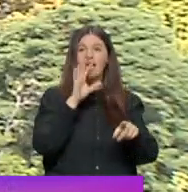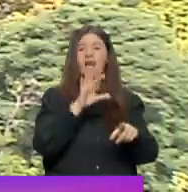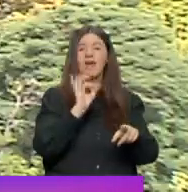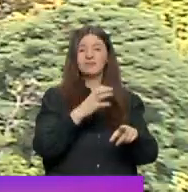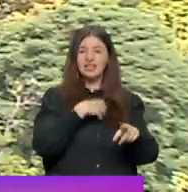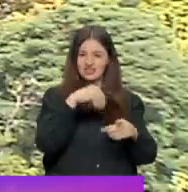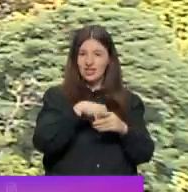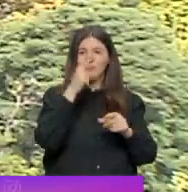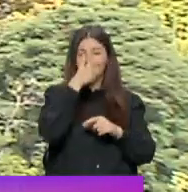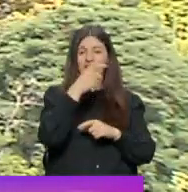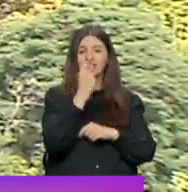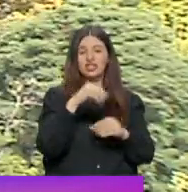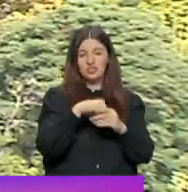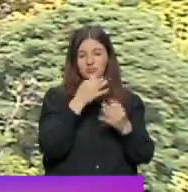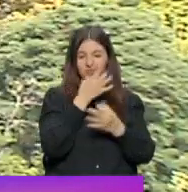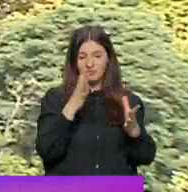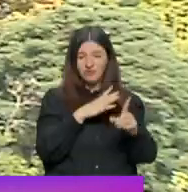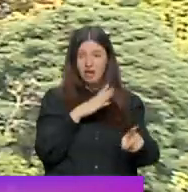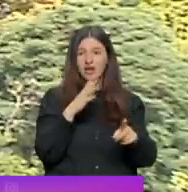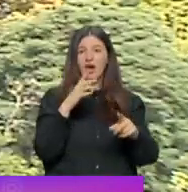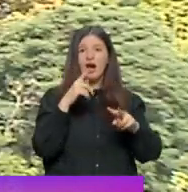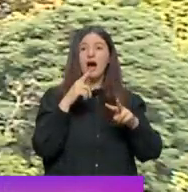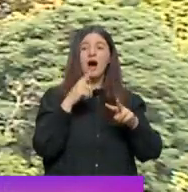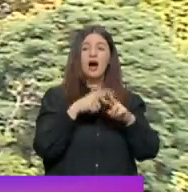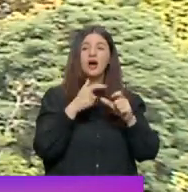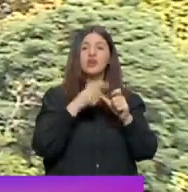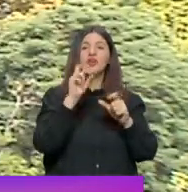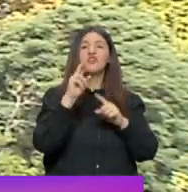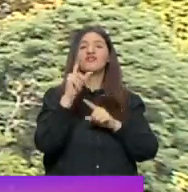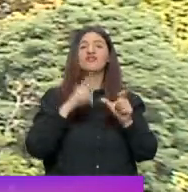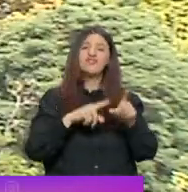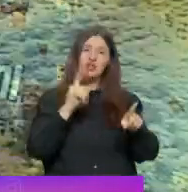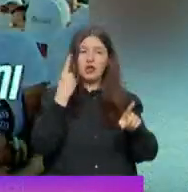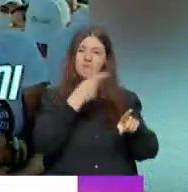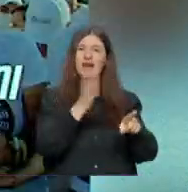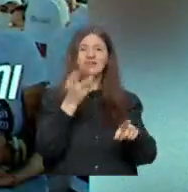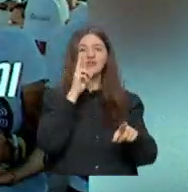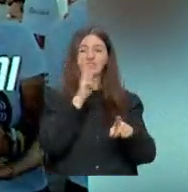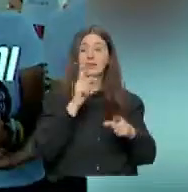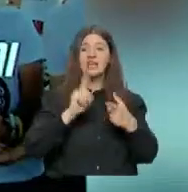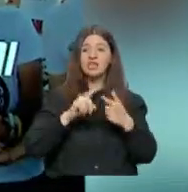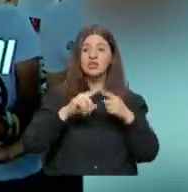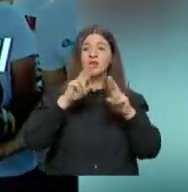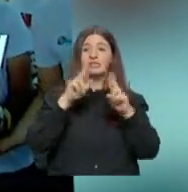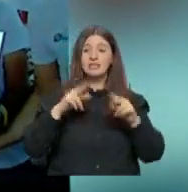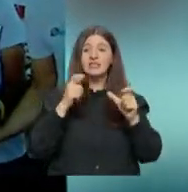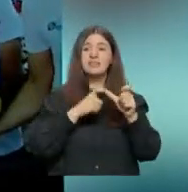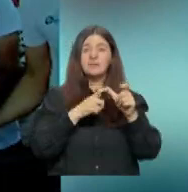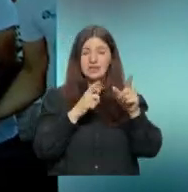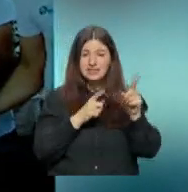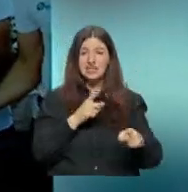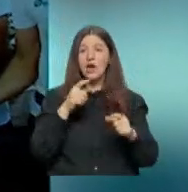kendisi için hem de Türkiye için bir duyurumuz var. Agoviç, onu bir ekrana da yansıtalım sana zahmet. İkinci Uluslararası